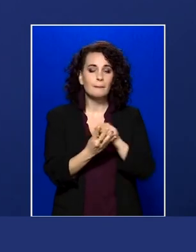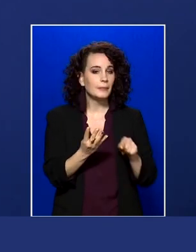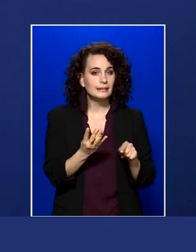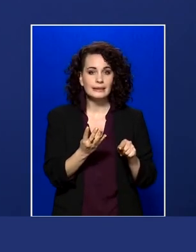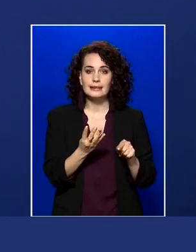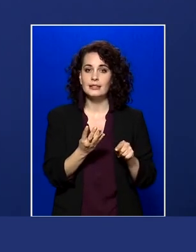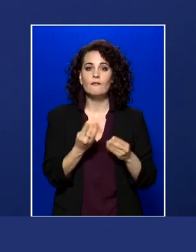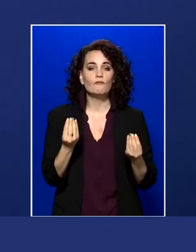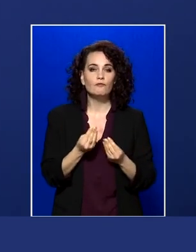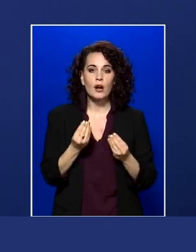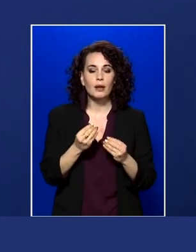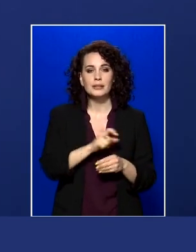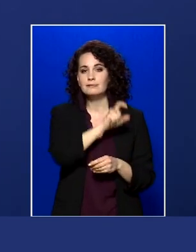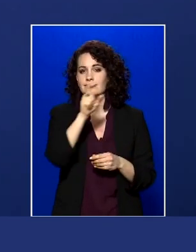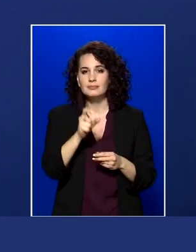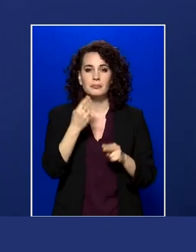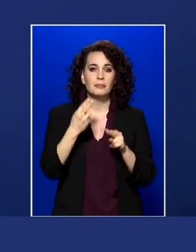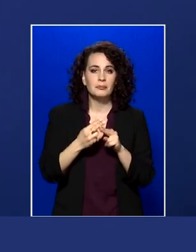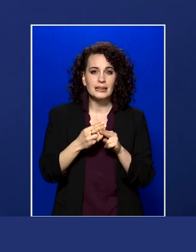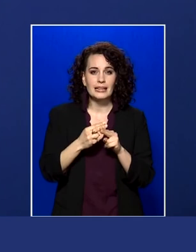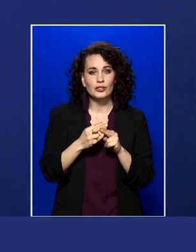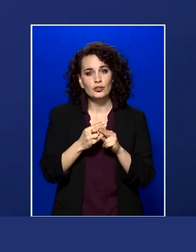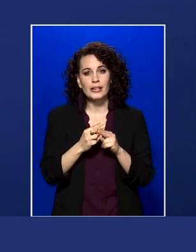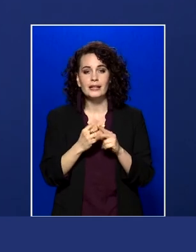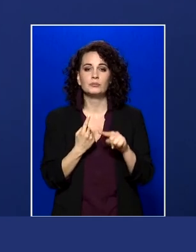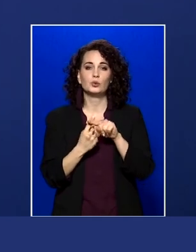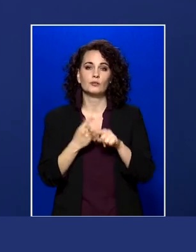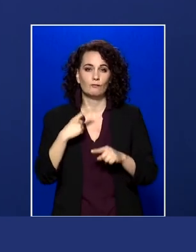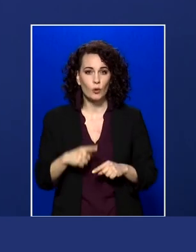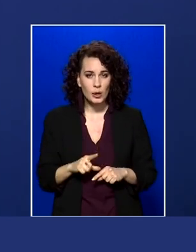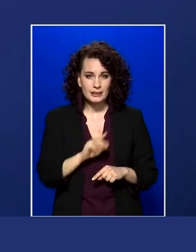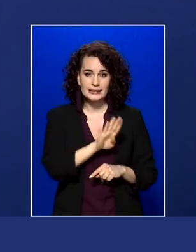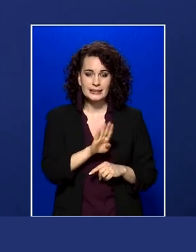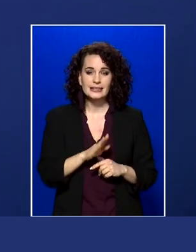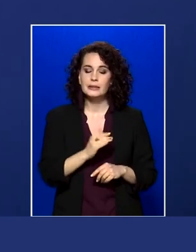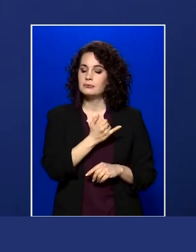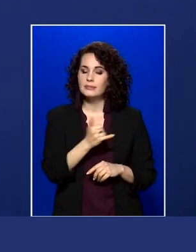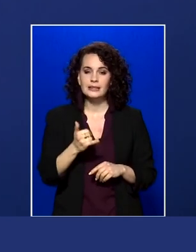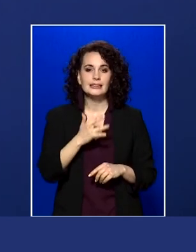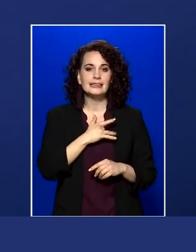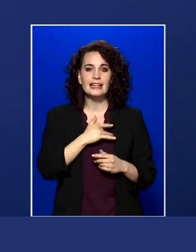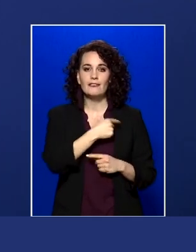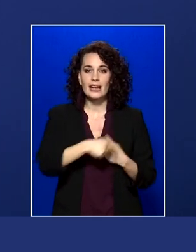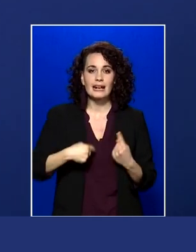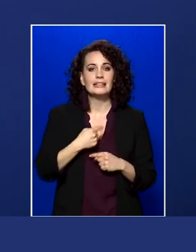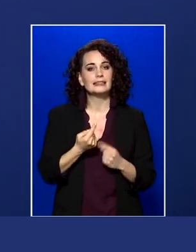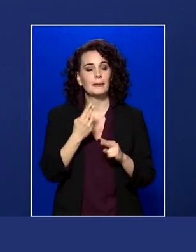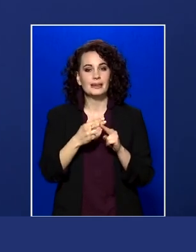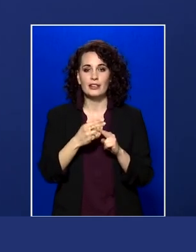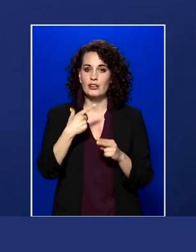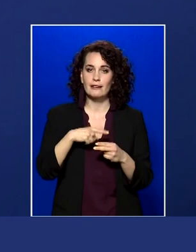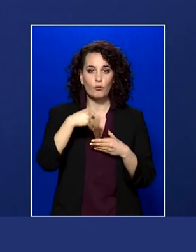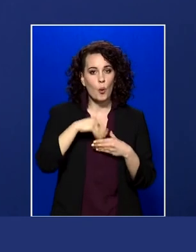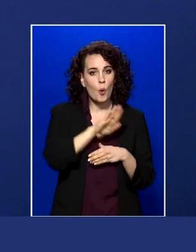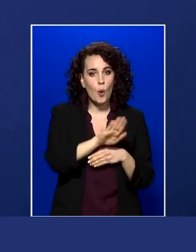mindegyikük valamilyen krónikus megbetegedésben szenvedett, mindegyikük szívérrendszeri megbetegedésben